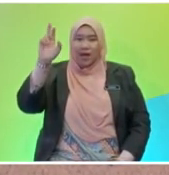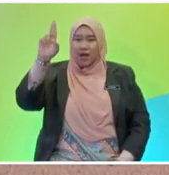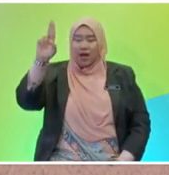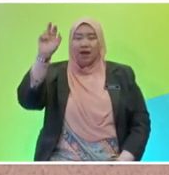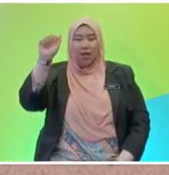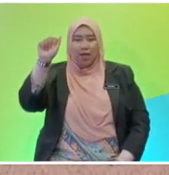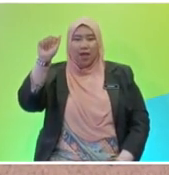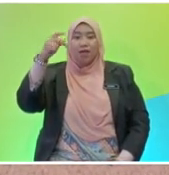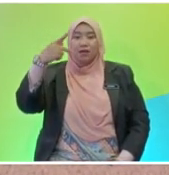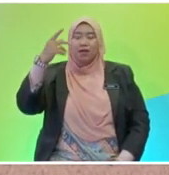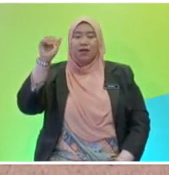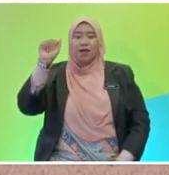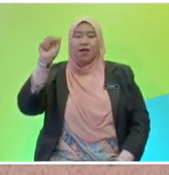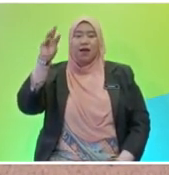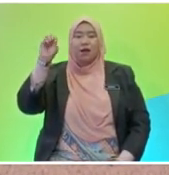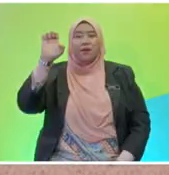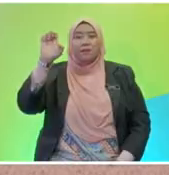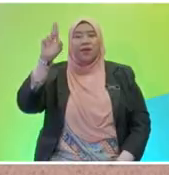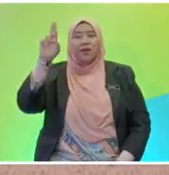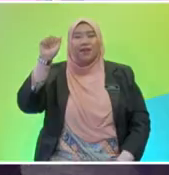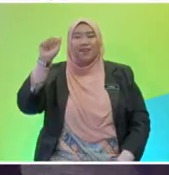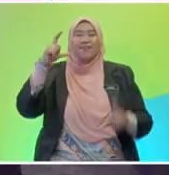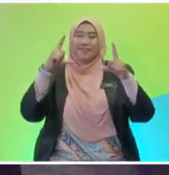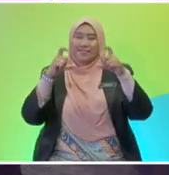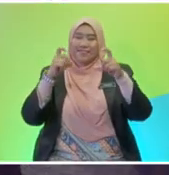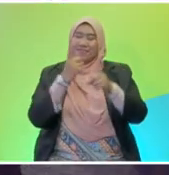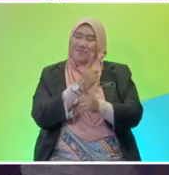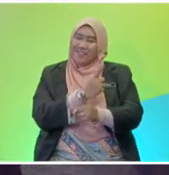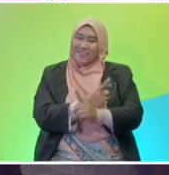kamera alamat terbaik